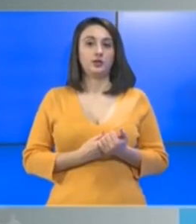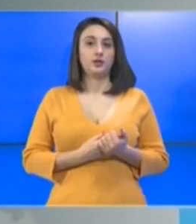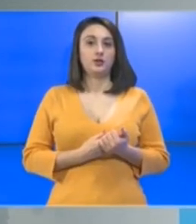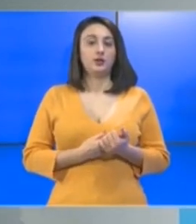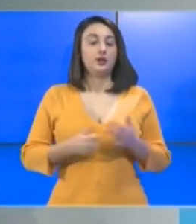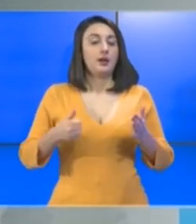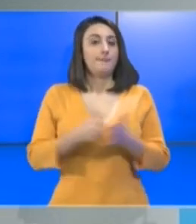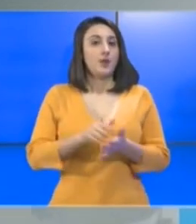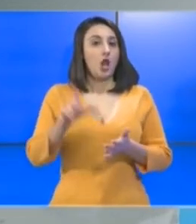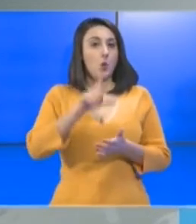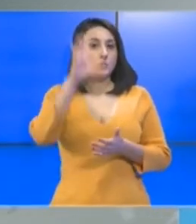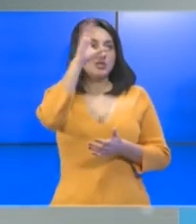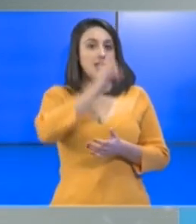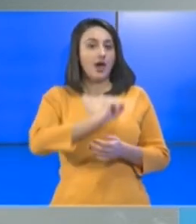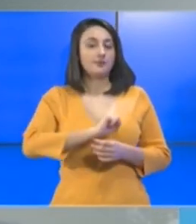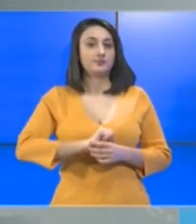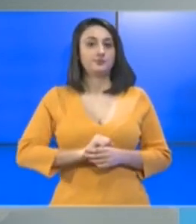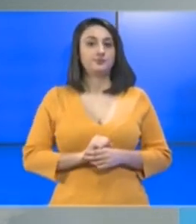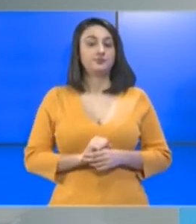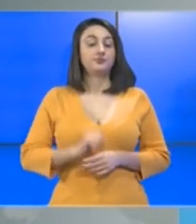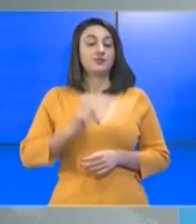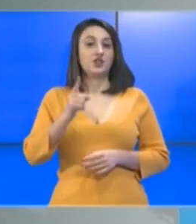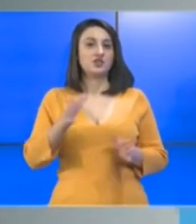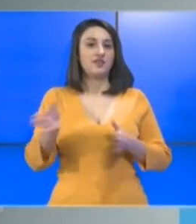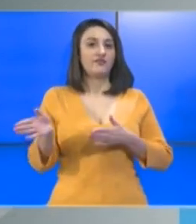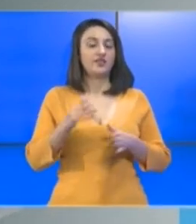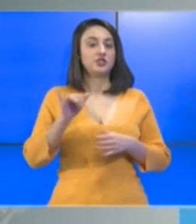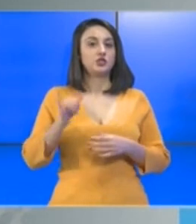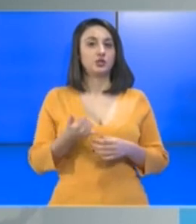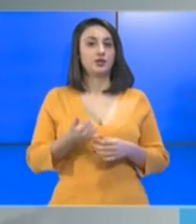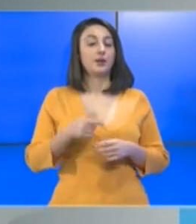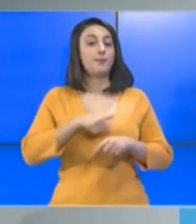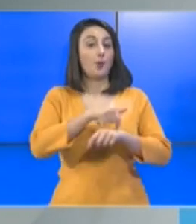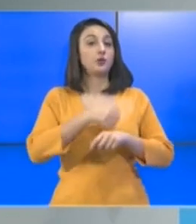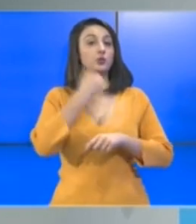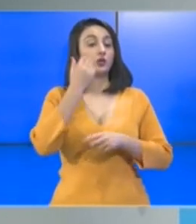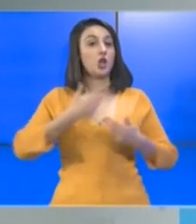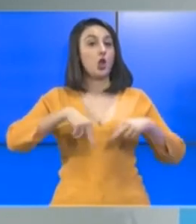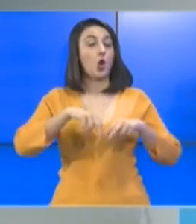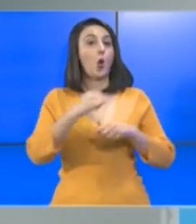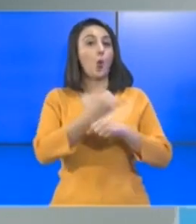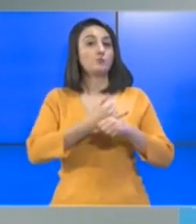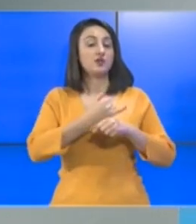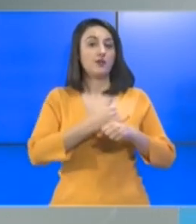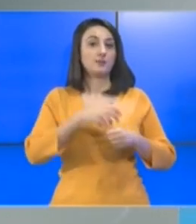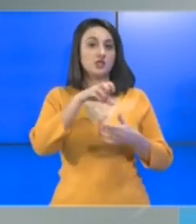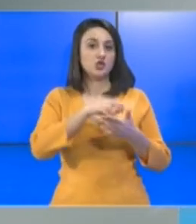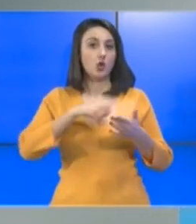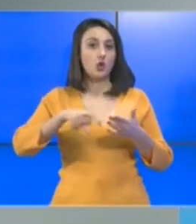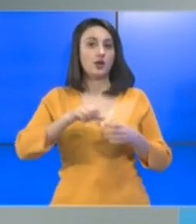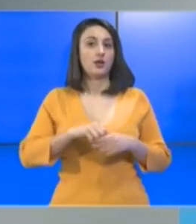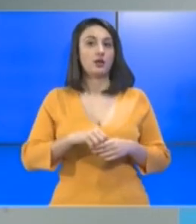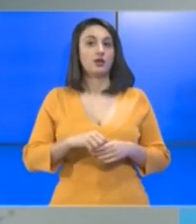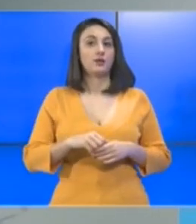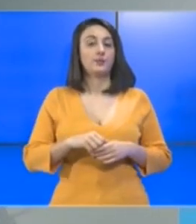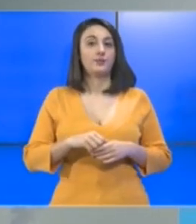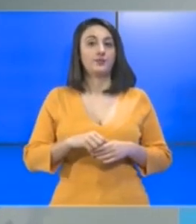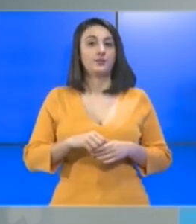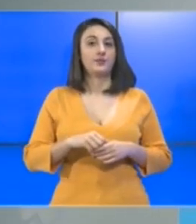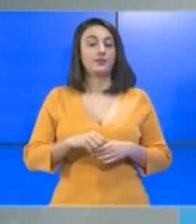până luni seara, aceste vânturi, și în momentul când noi monitorizam zona Tridu